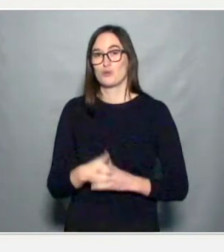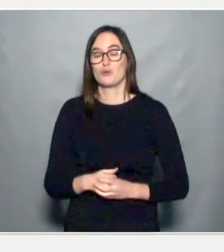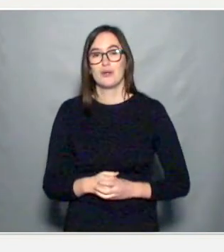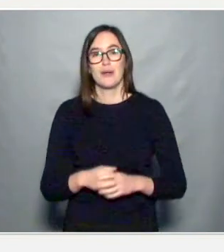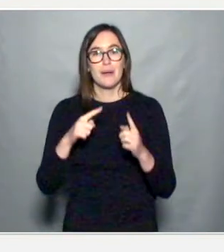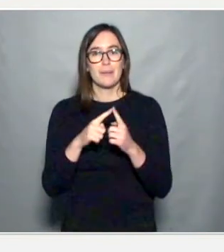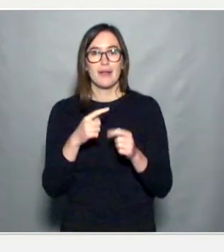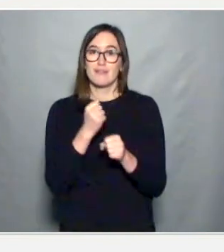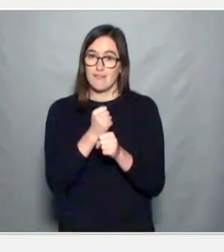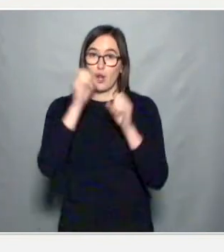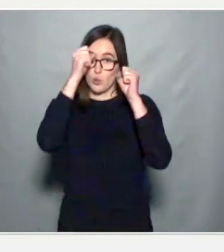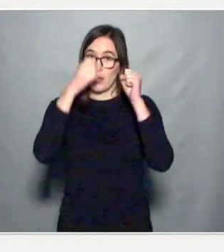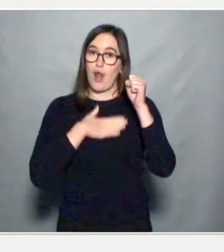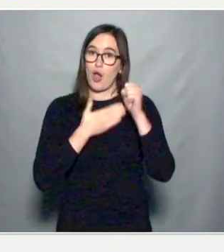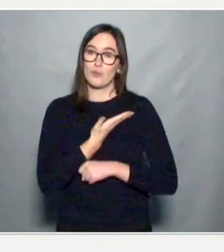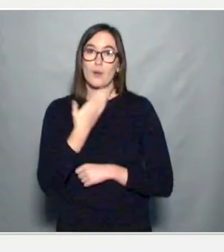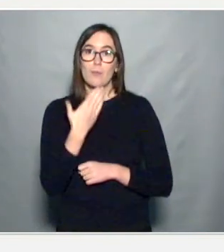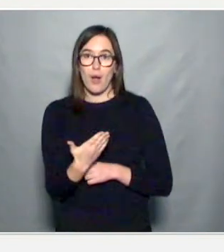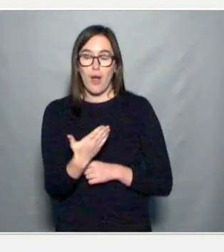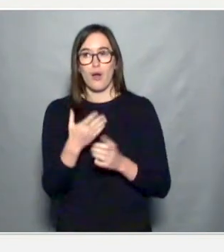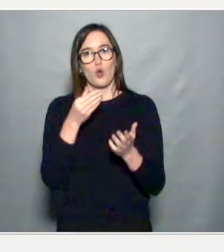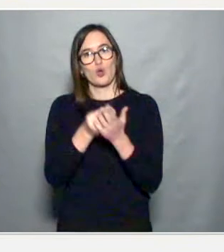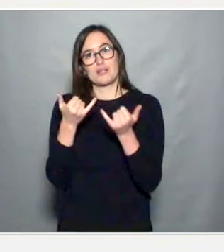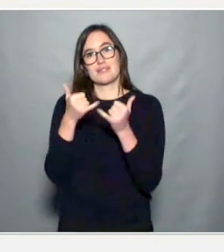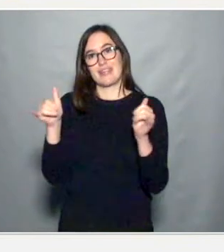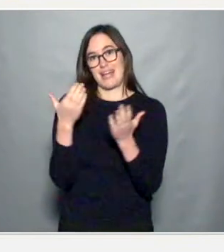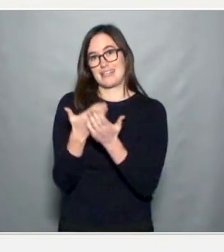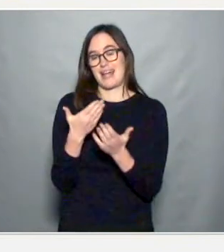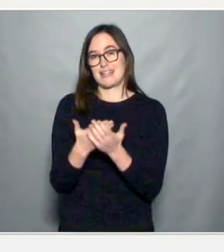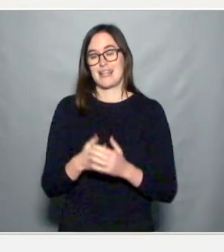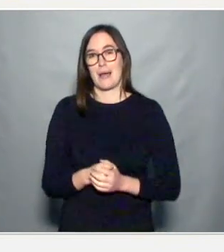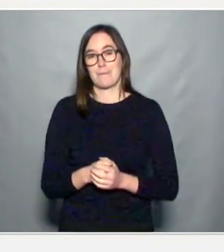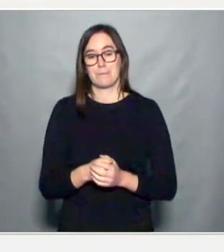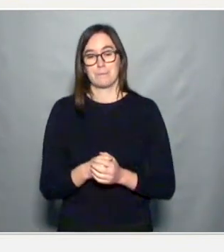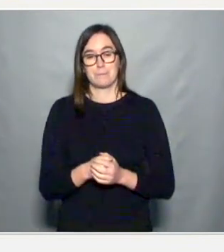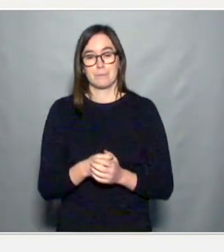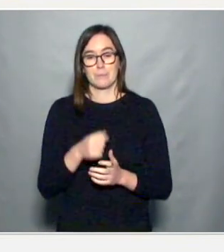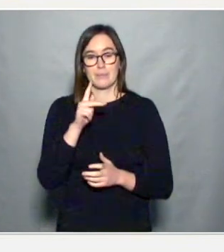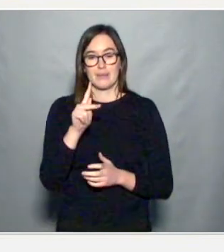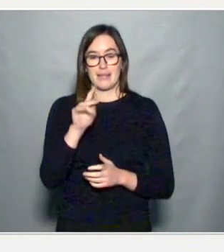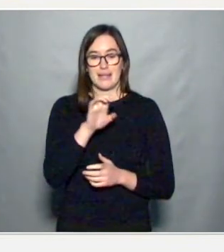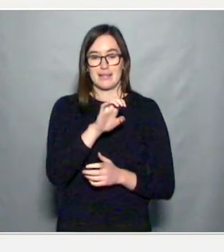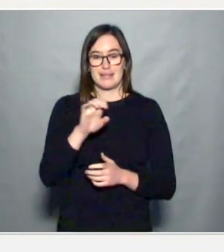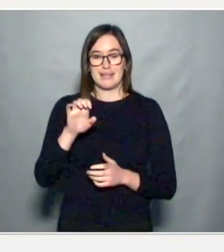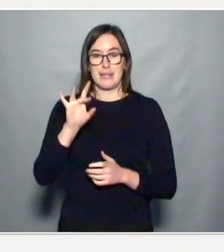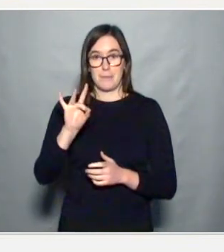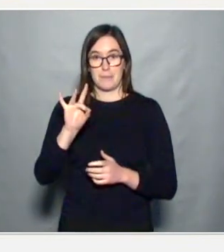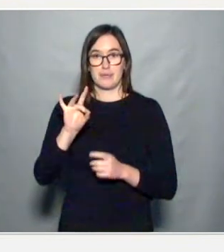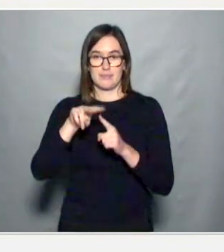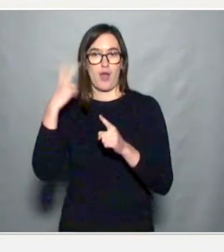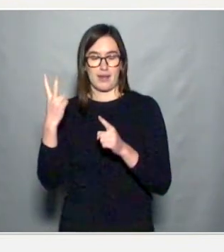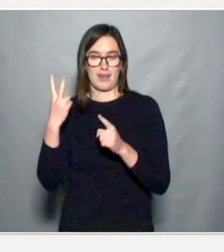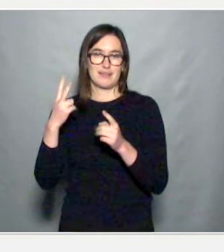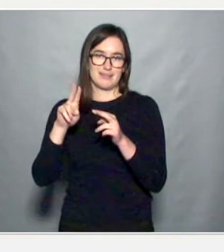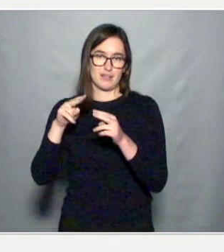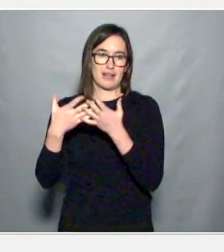Google har mycket bra och kostnadsfria tjänster. Keep är ett annat favorithjälpmedel som jag dagligen använder mig